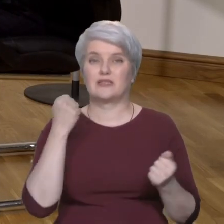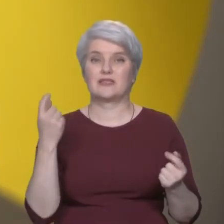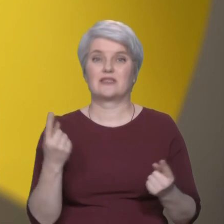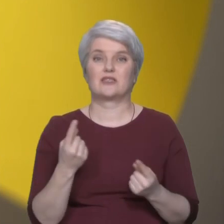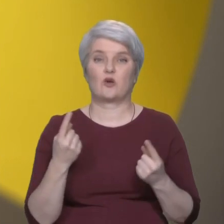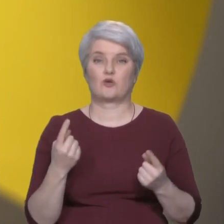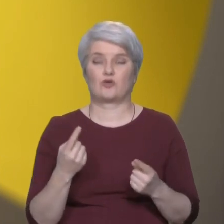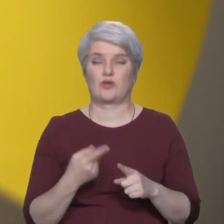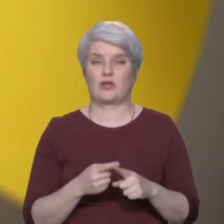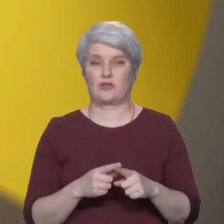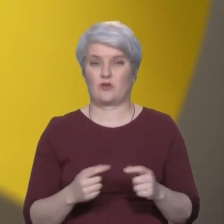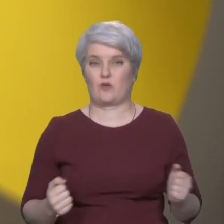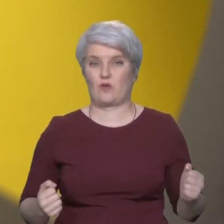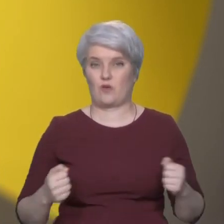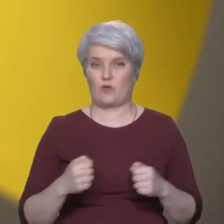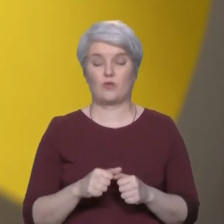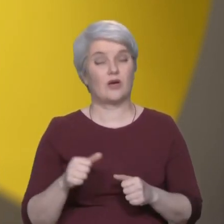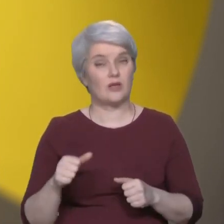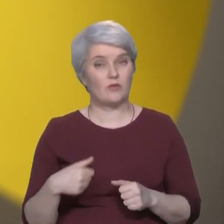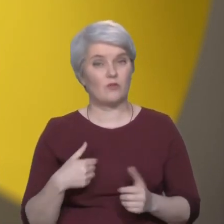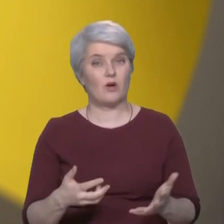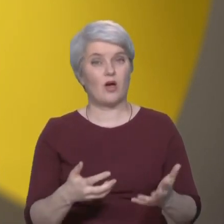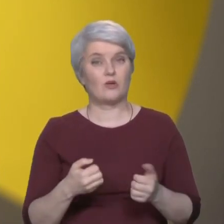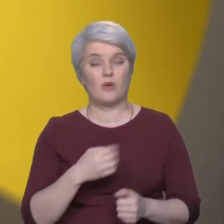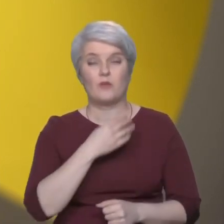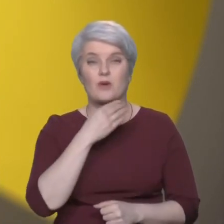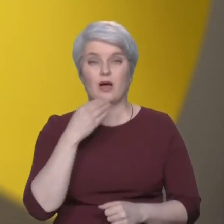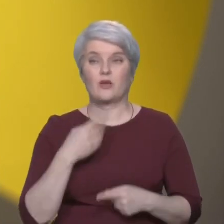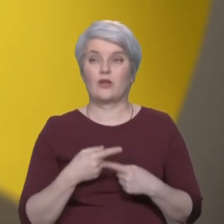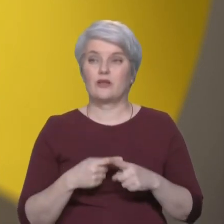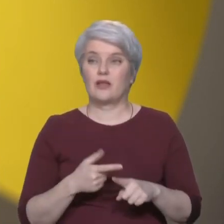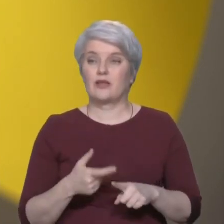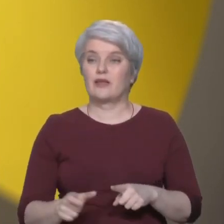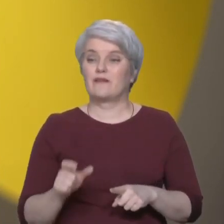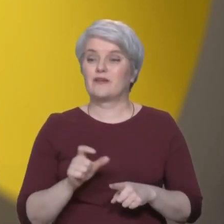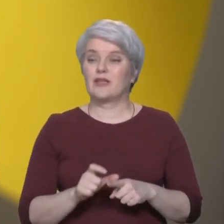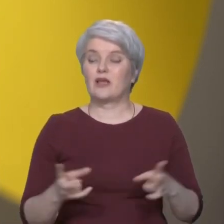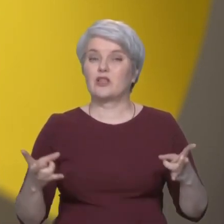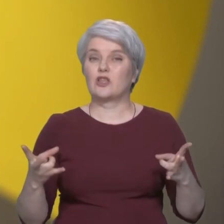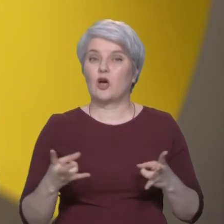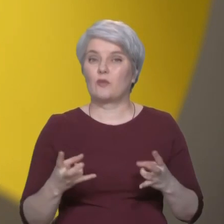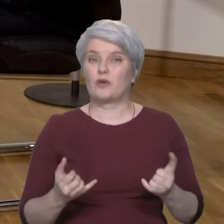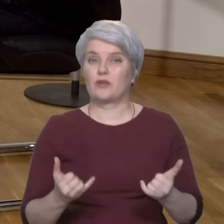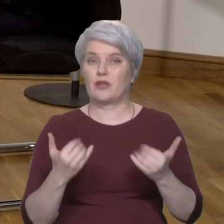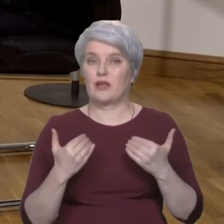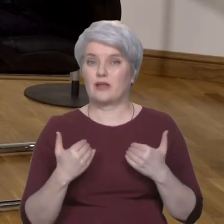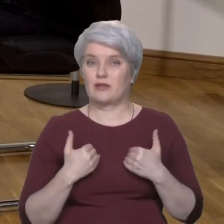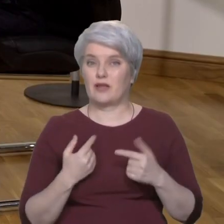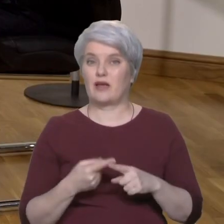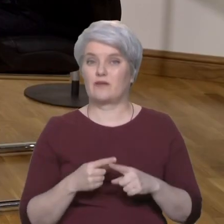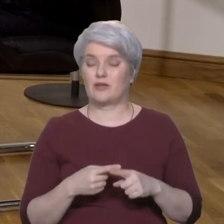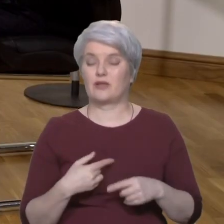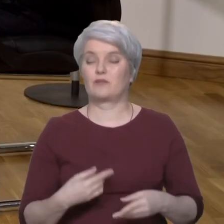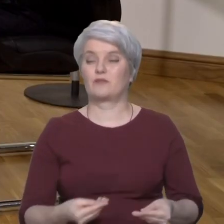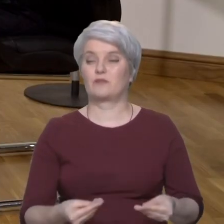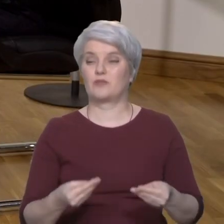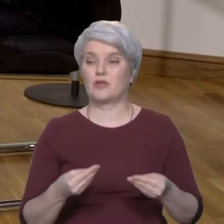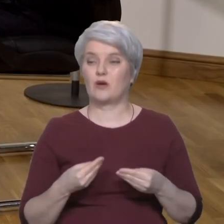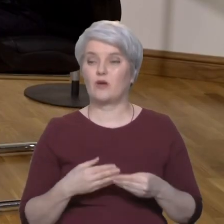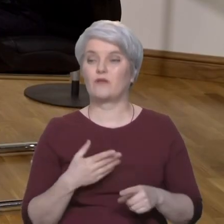одягу. І крім того, ми отримуємо багато техніки, вкрай необхідної для нас, і вона до нас приходить